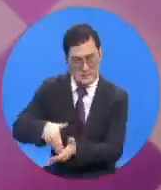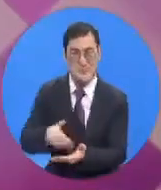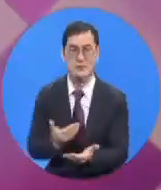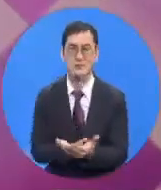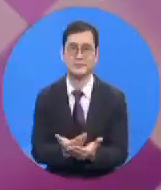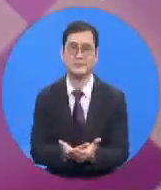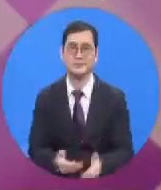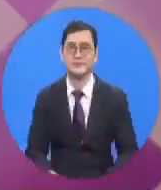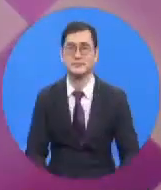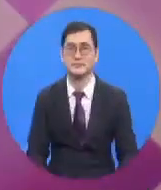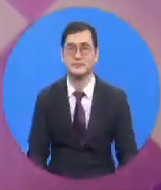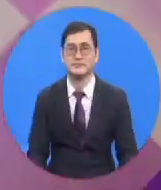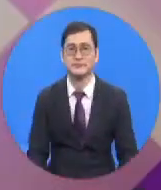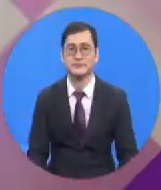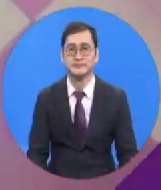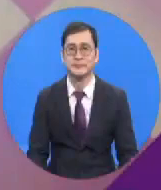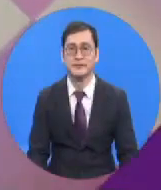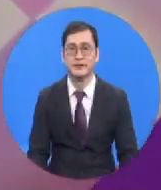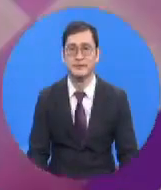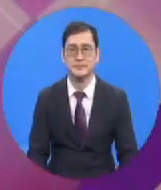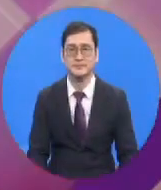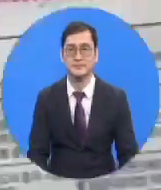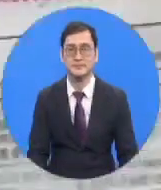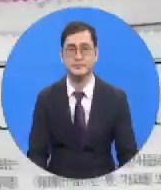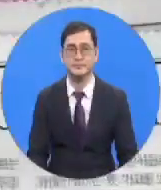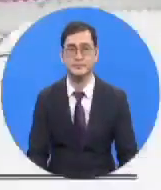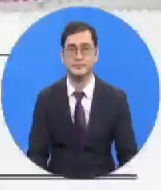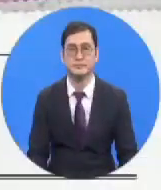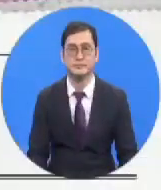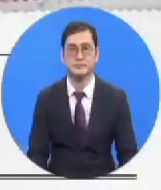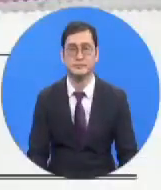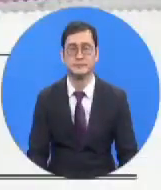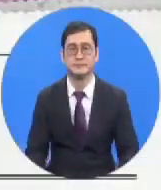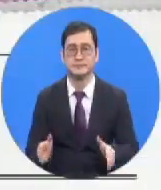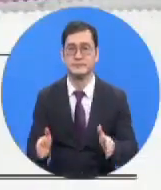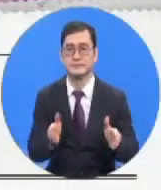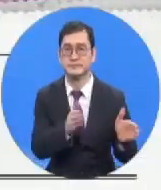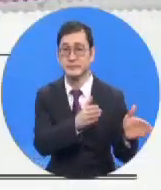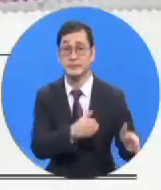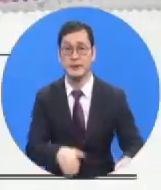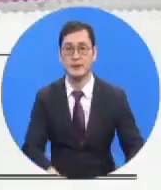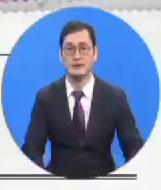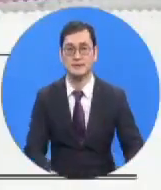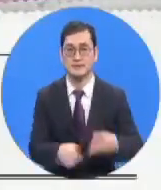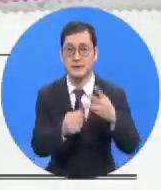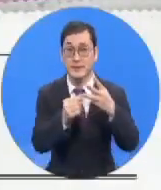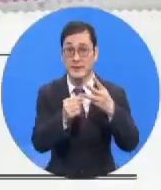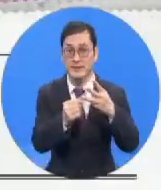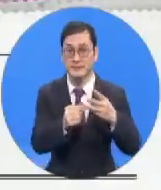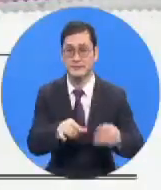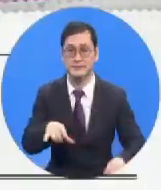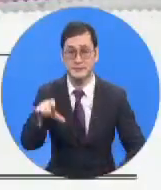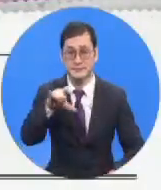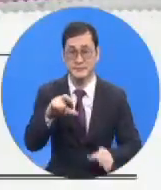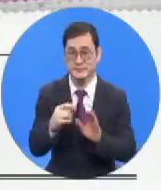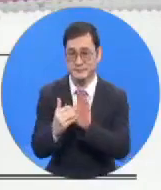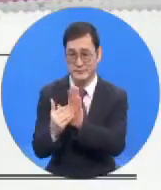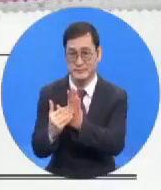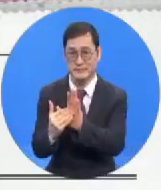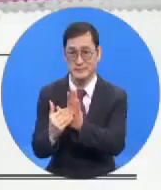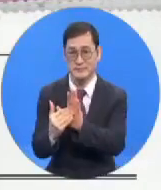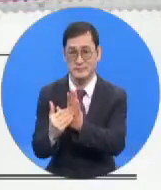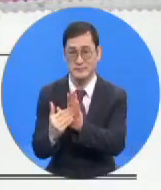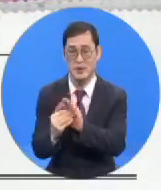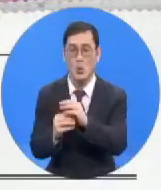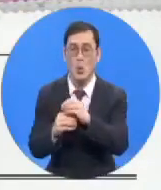돼야겠죠. 그럼 저희가 준비한 다음 세 번째 이슈로 넘어가겠습니다. 세 번째 이슈는 방역 방해,